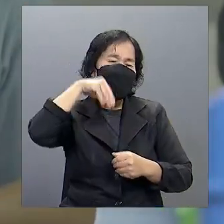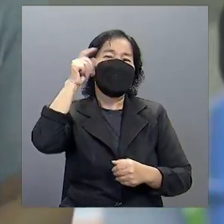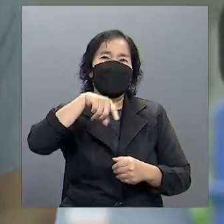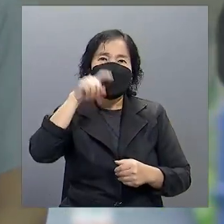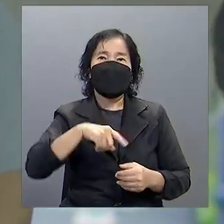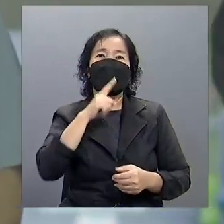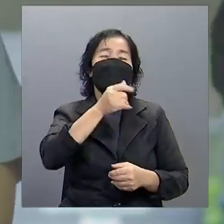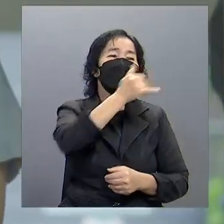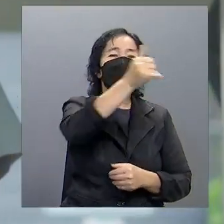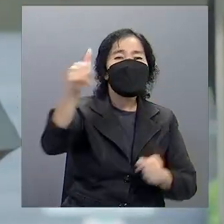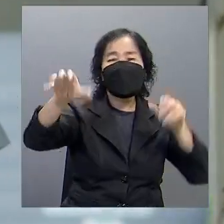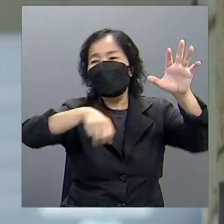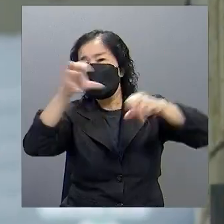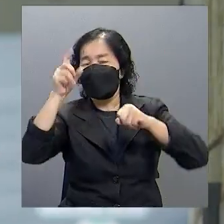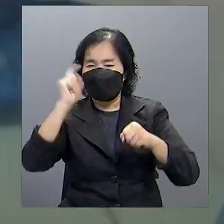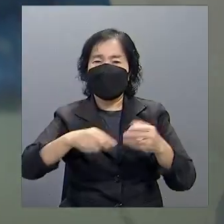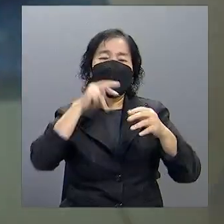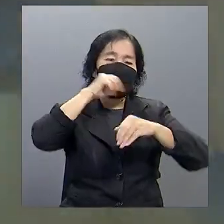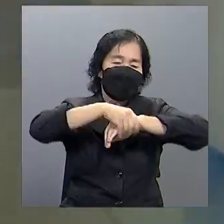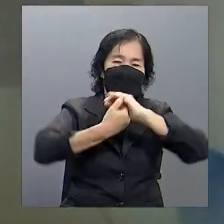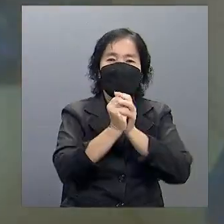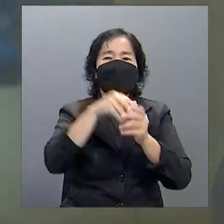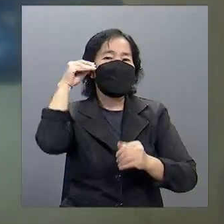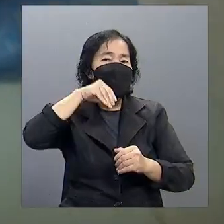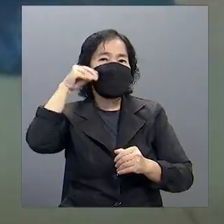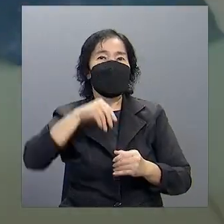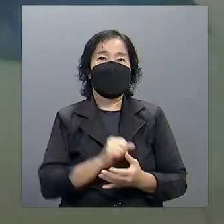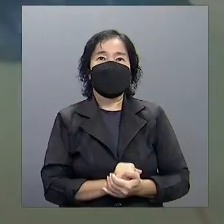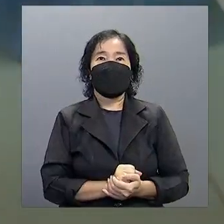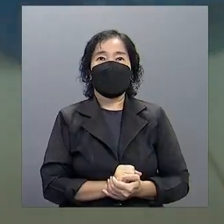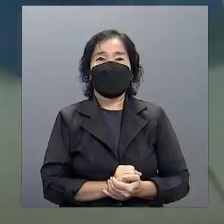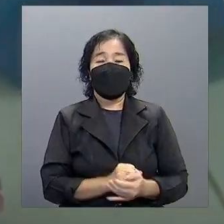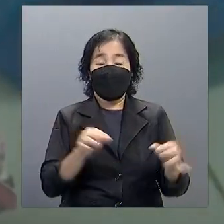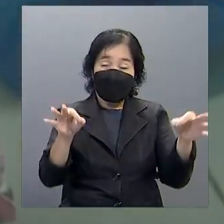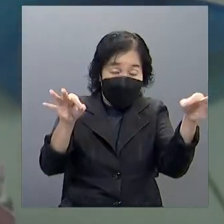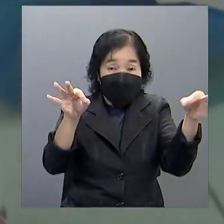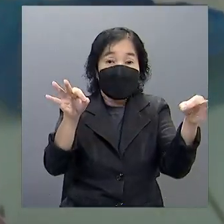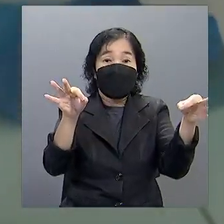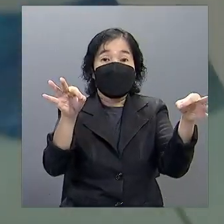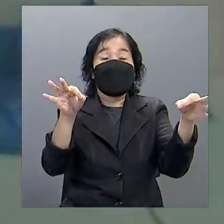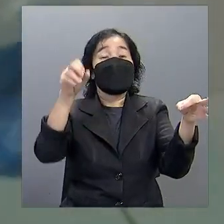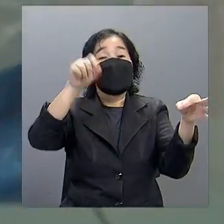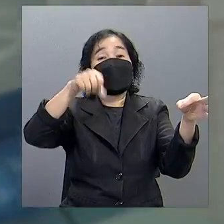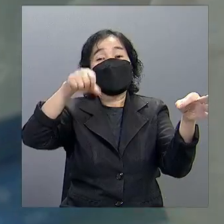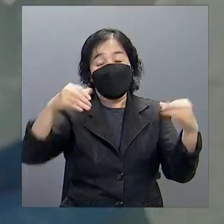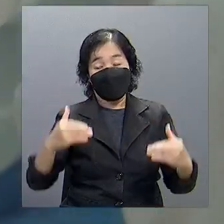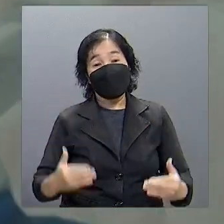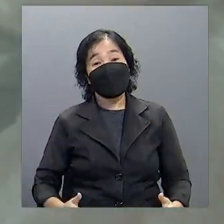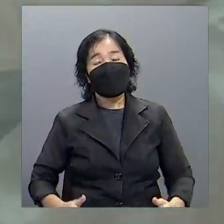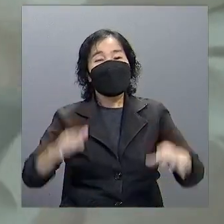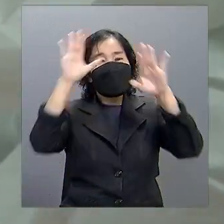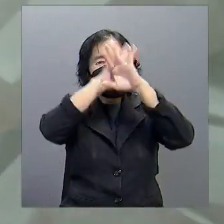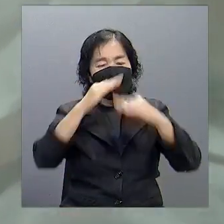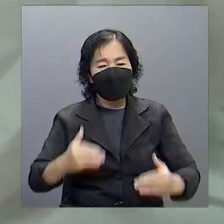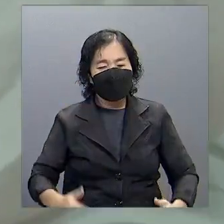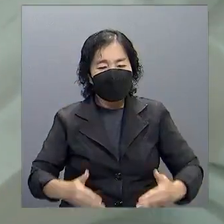แดดเนี่ยก็ฆ่าเชื้อได้ค่ะ โอเคนี่อันนี้ชิ้นนี้ของเด็ดเลย ใช่ นี่คือบ็อกเซอร์เลยใช่ไหมฮะ ชุดชั้น